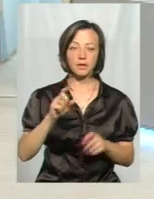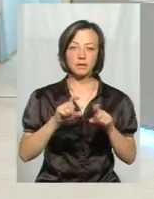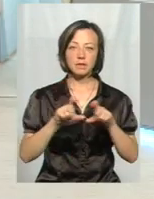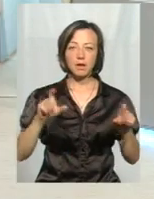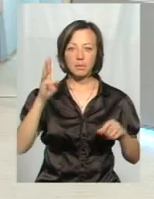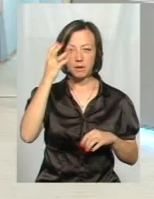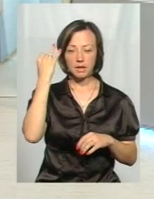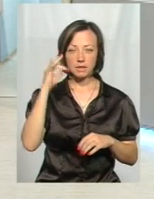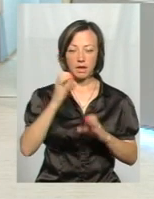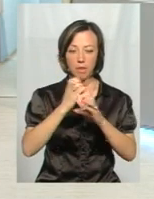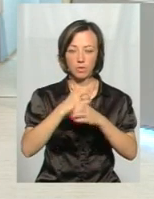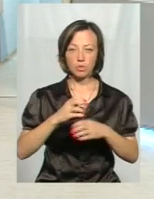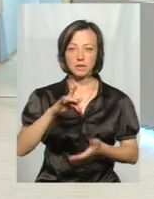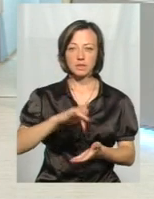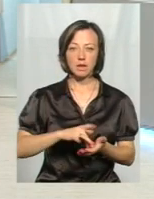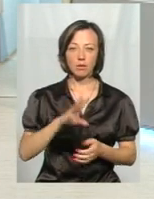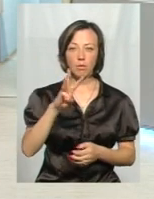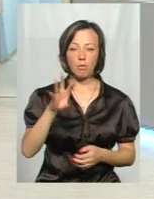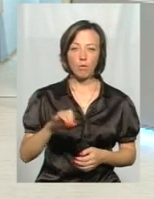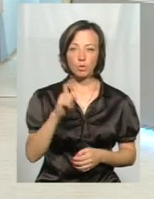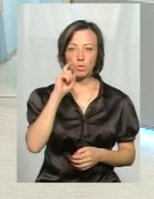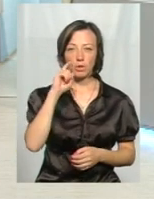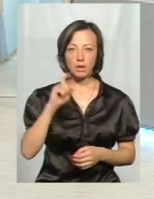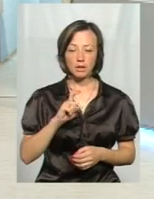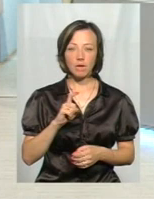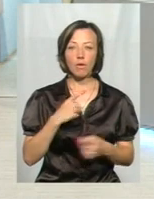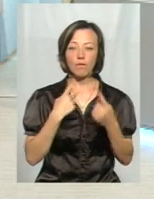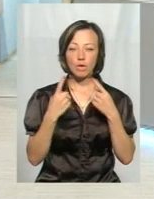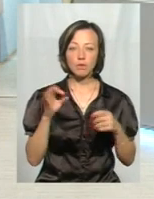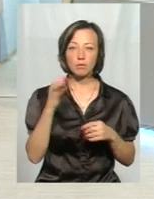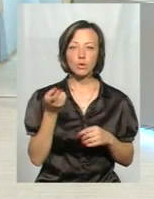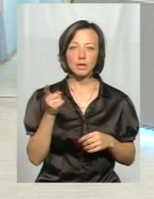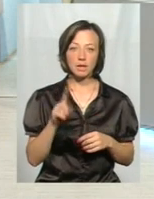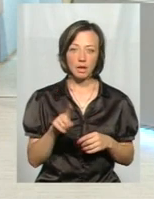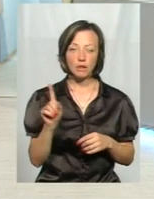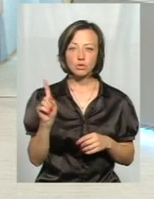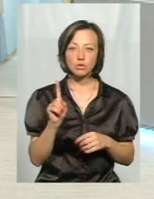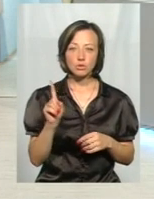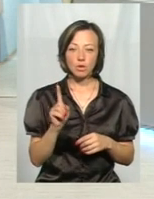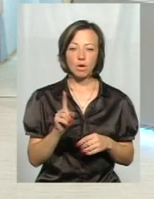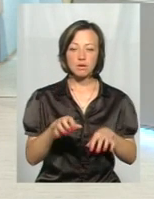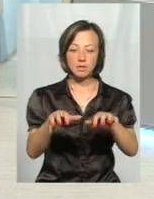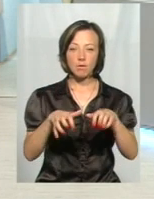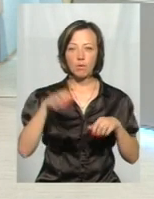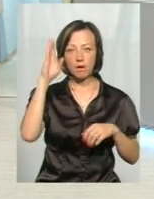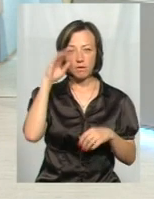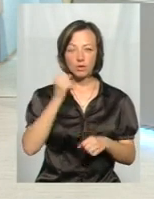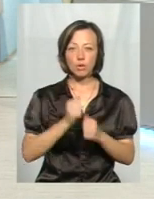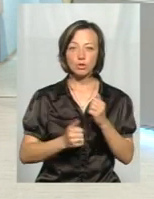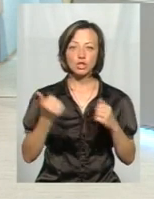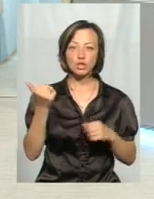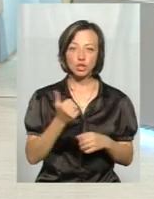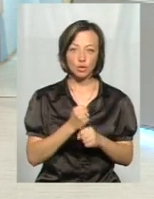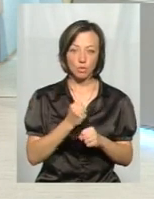закладу Хмельницький лабораторний центр МОЗ України Олег Балашов, вони говорили про те, що забори води вони роблять кожен тиждень.